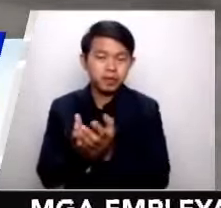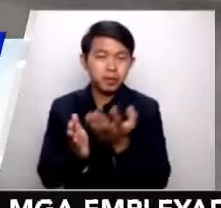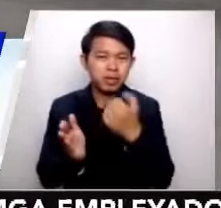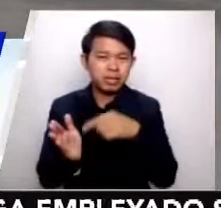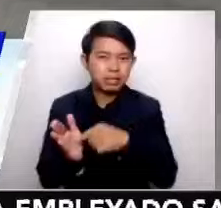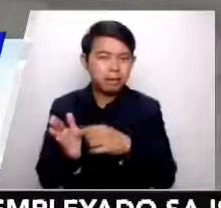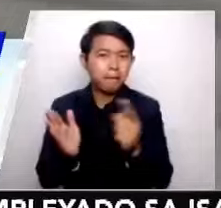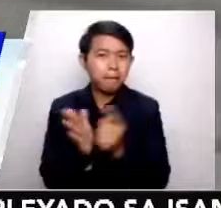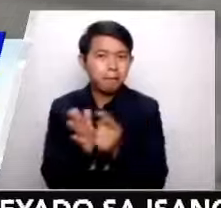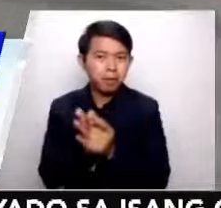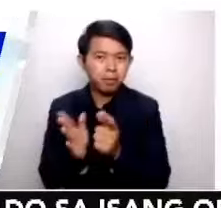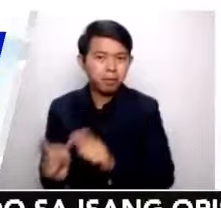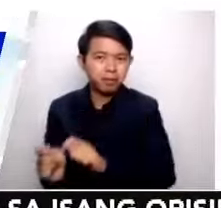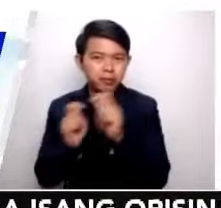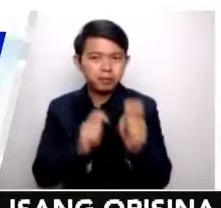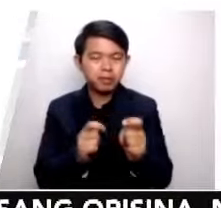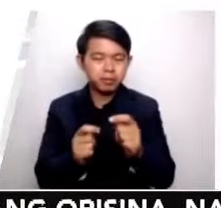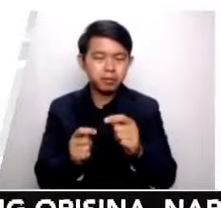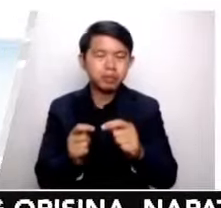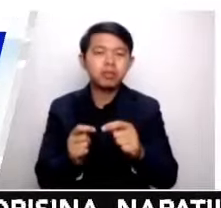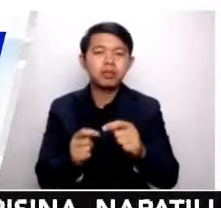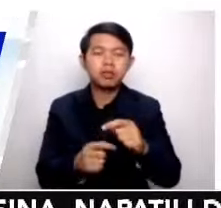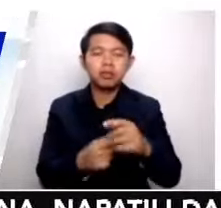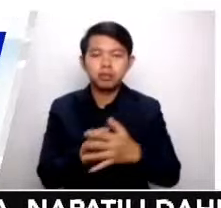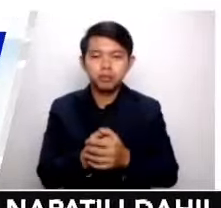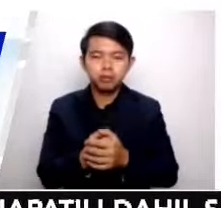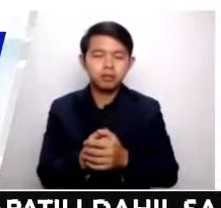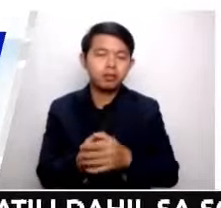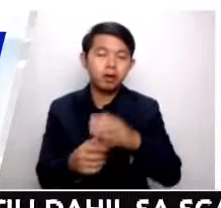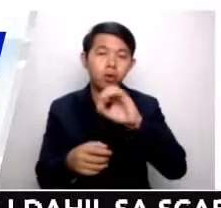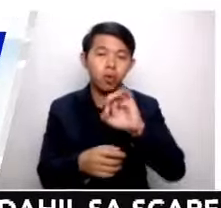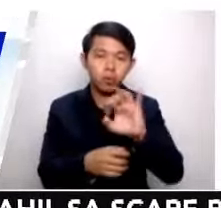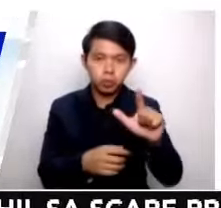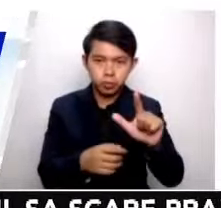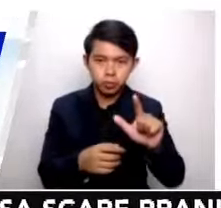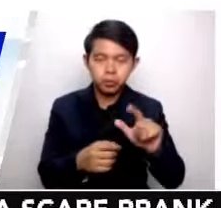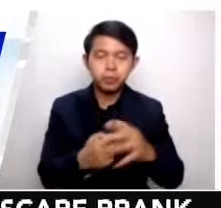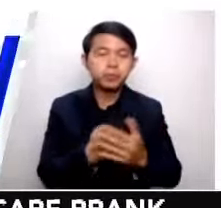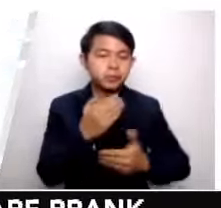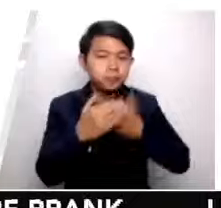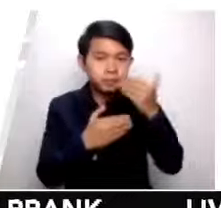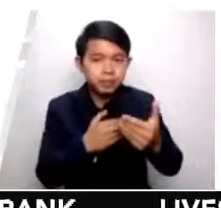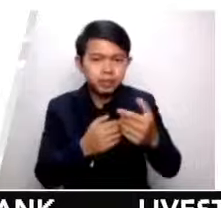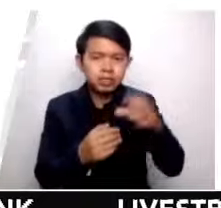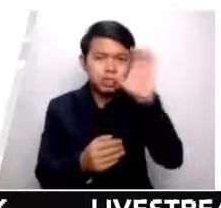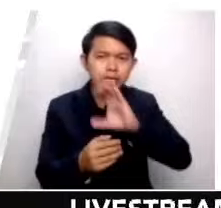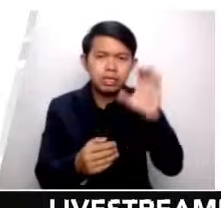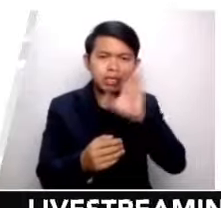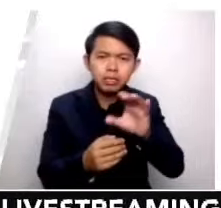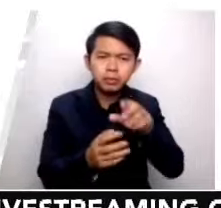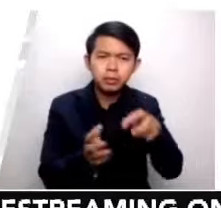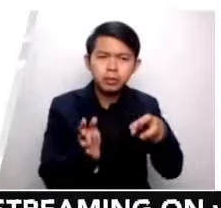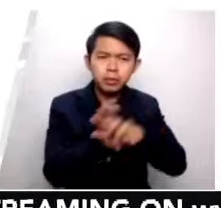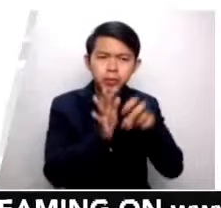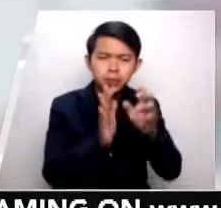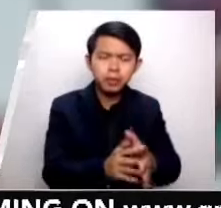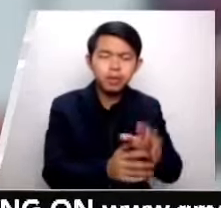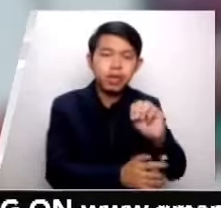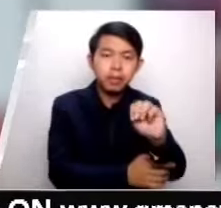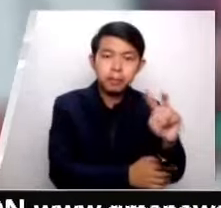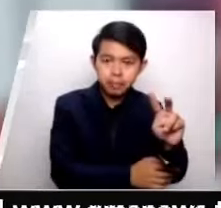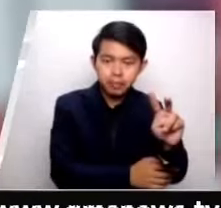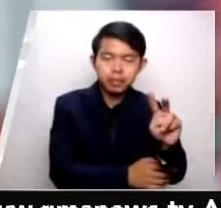ng langis. Hinahanap naman ng 11 sakay ng cargo vessel na MV Santa Monica A1